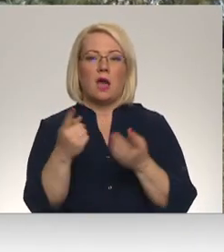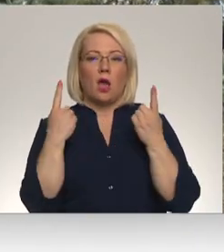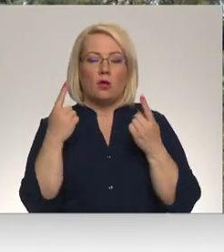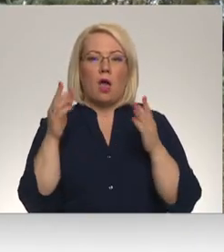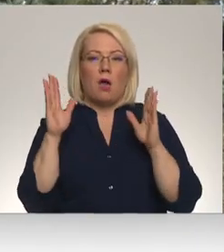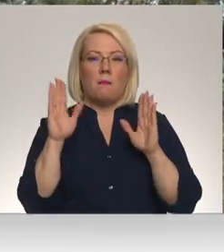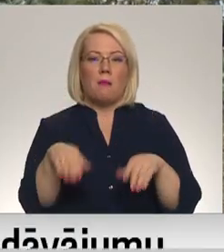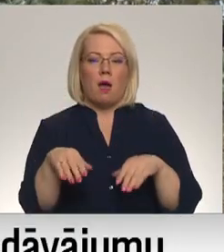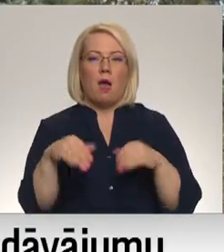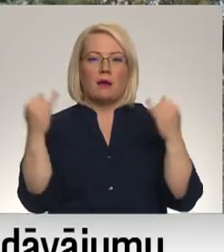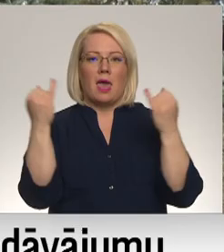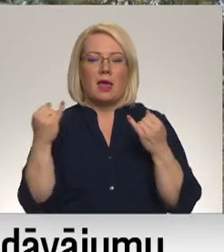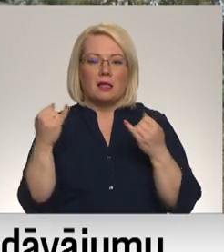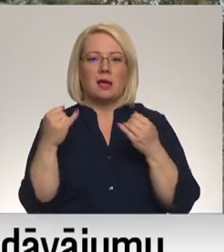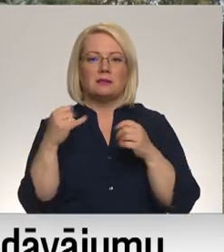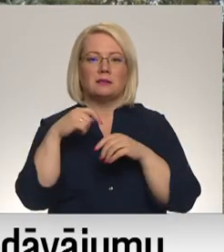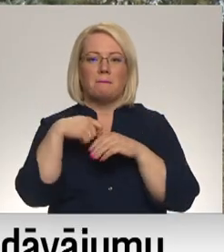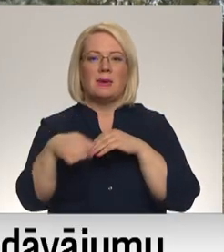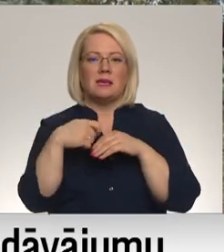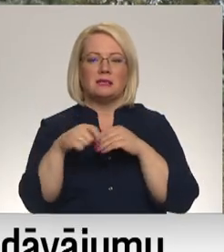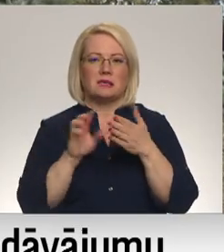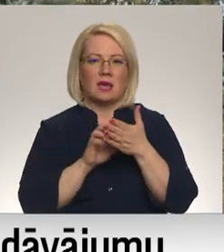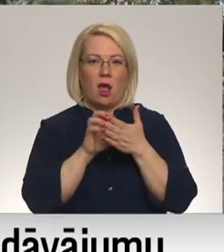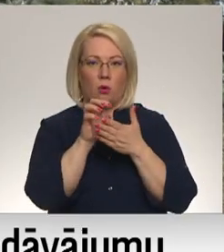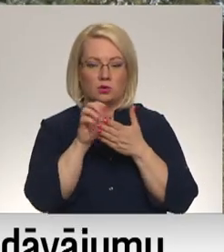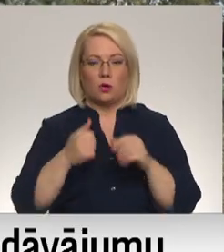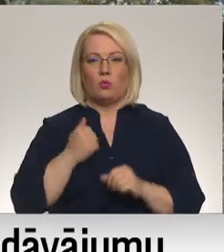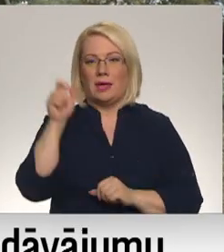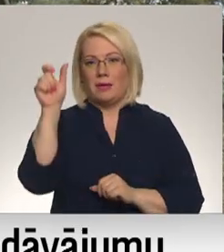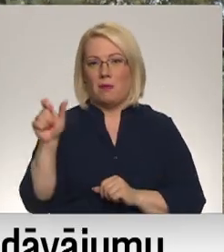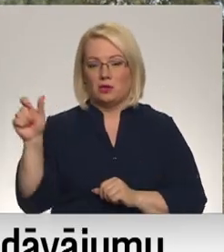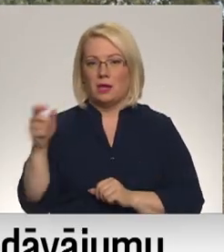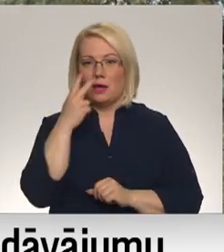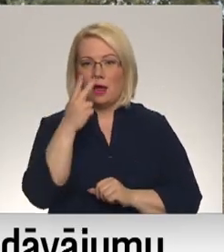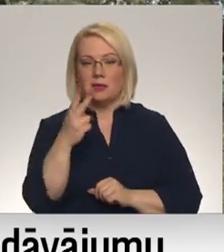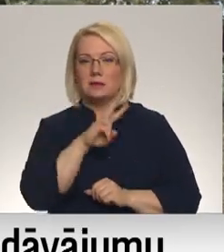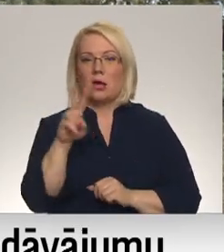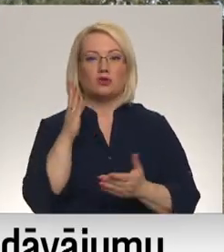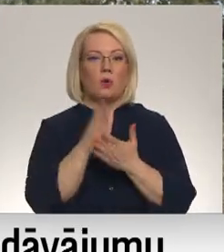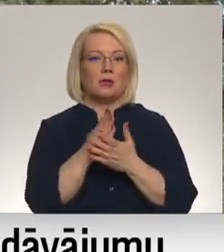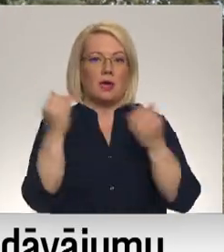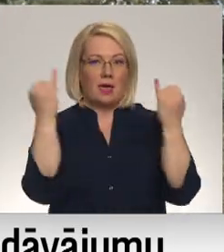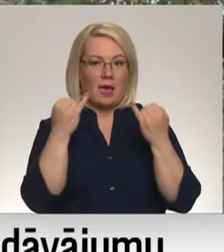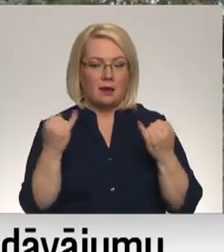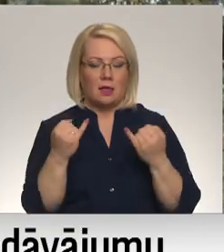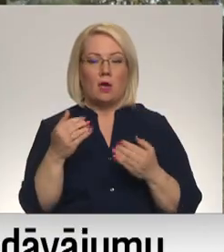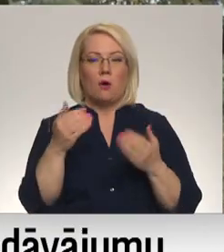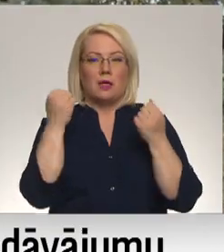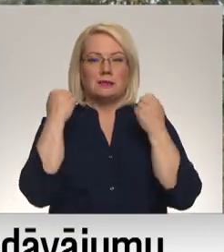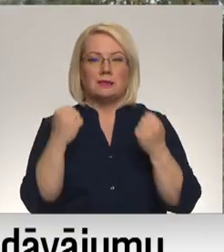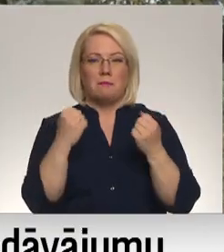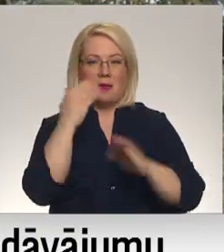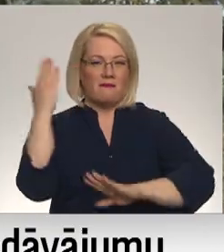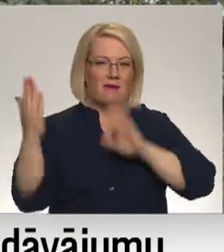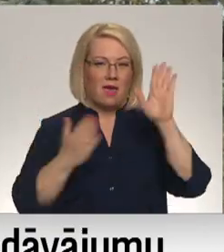astoņzobu izgrauzi. Un līdz ar to īpašnieki redz, kas notiek šobrīd ar egli. Un arī pēdējie stiprie vēji, kas mums